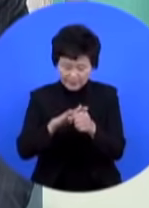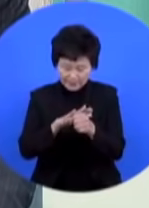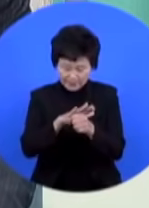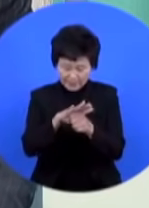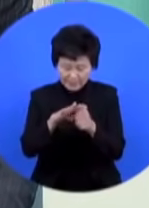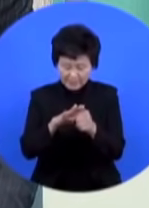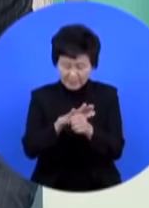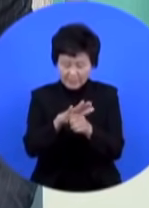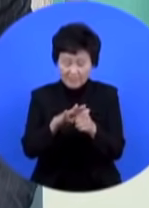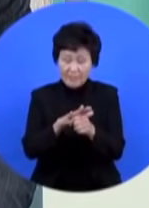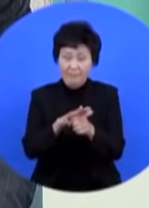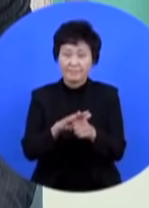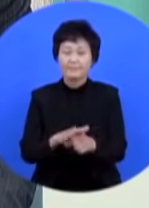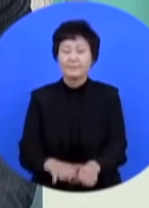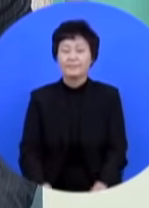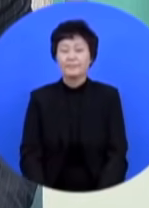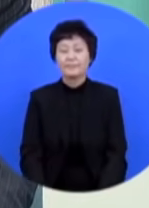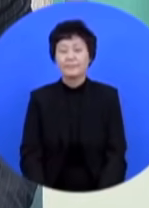목사님,